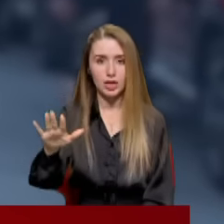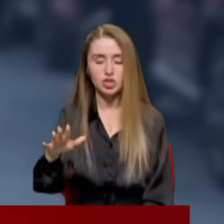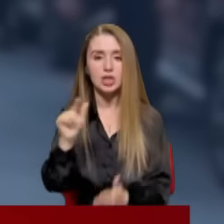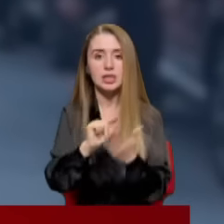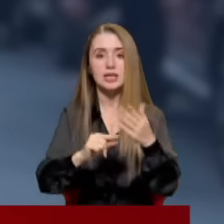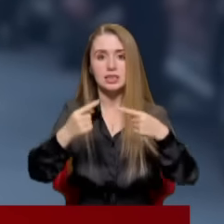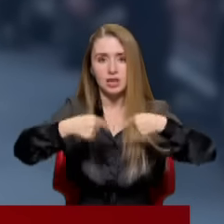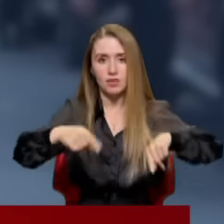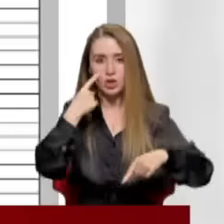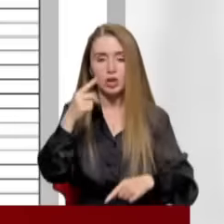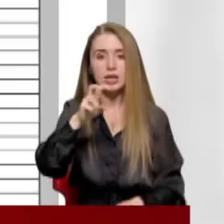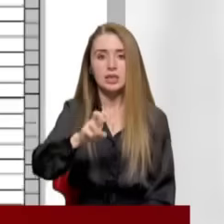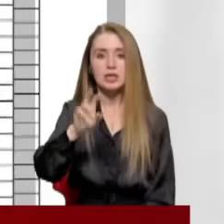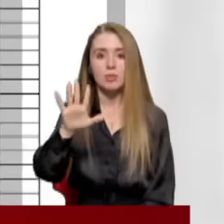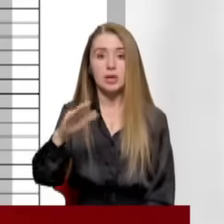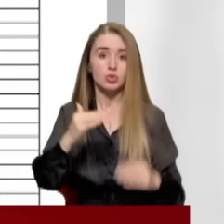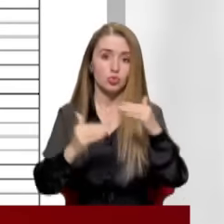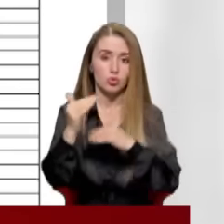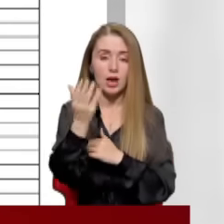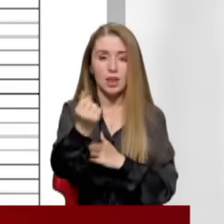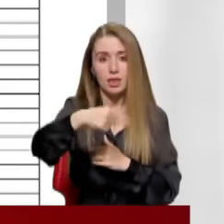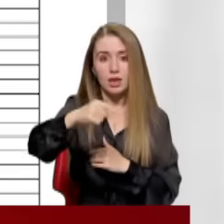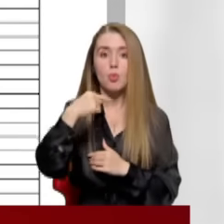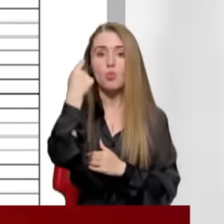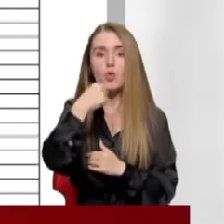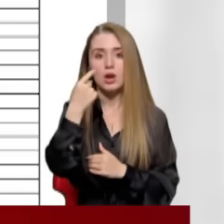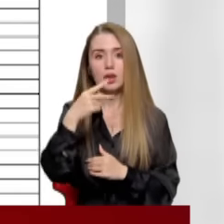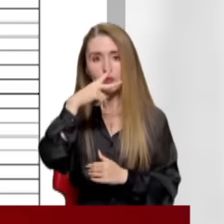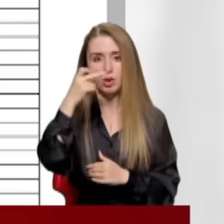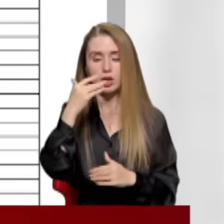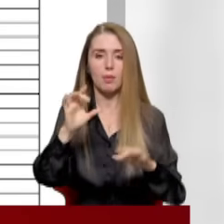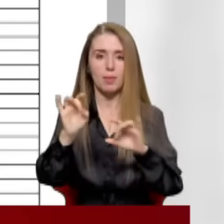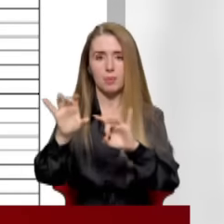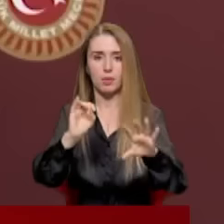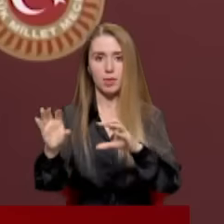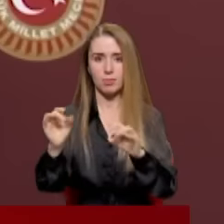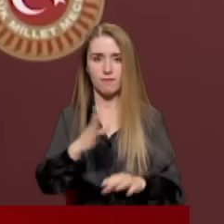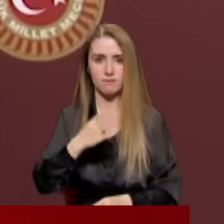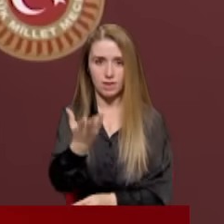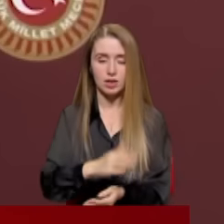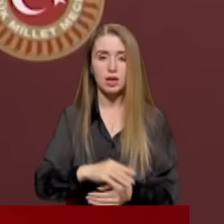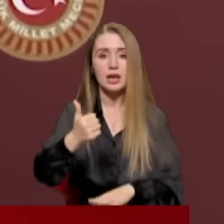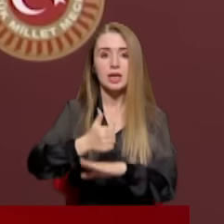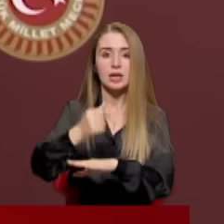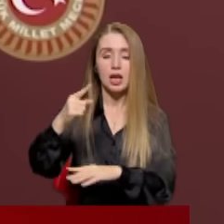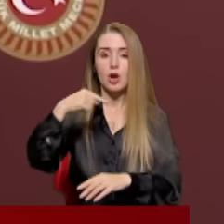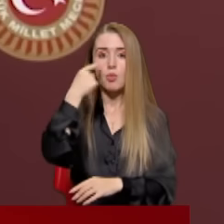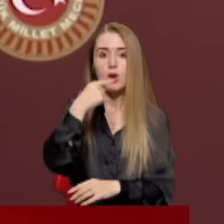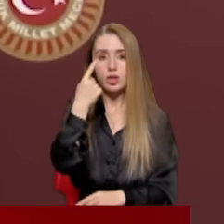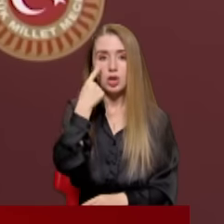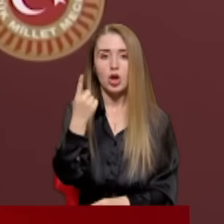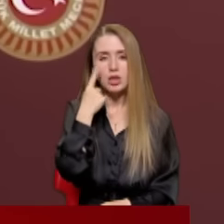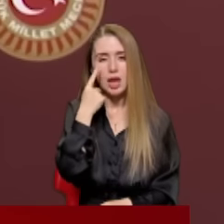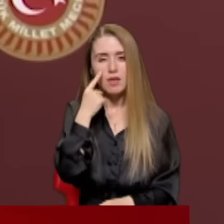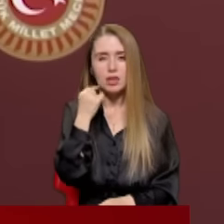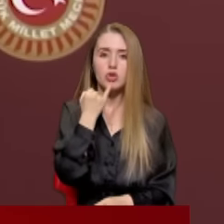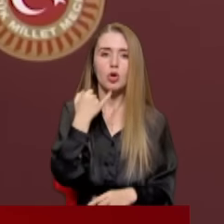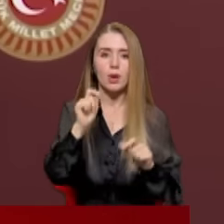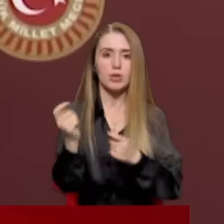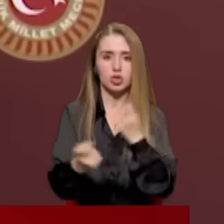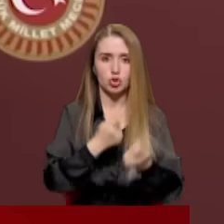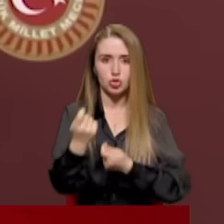yazılı sınavda 85 ve üzeri alan ama mülakat puanı ile elenen onlarca kişi. Bu iktidar mülakat eliyle devleti ele geçirmesi